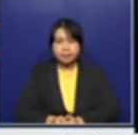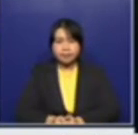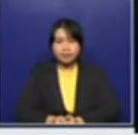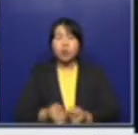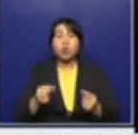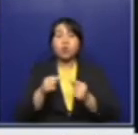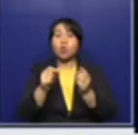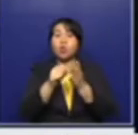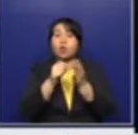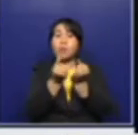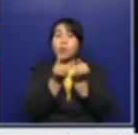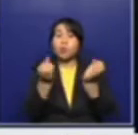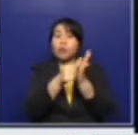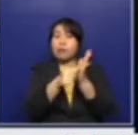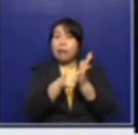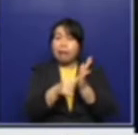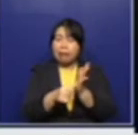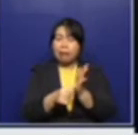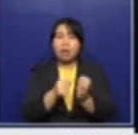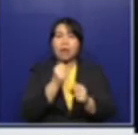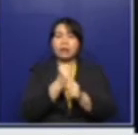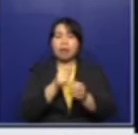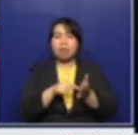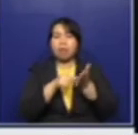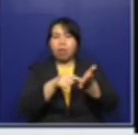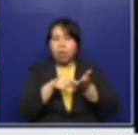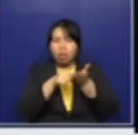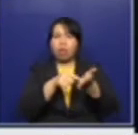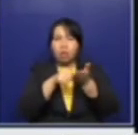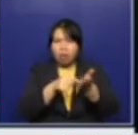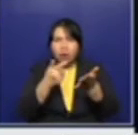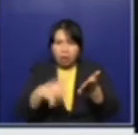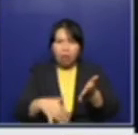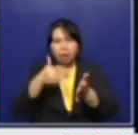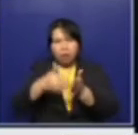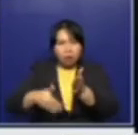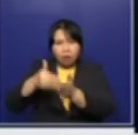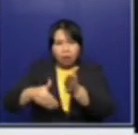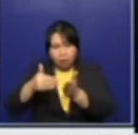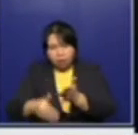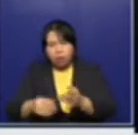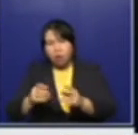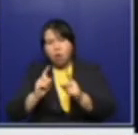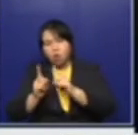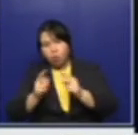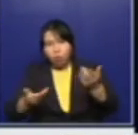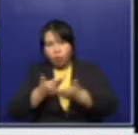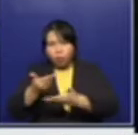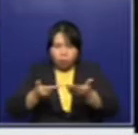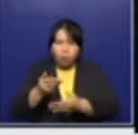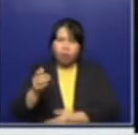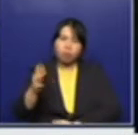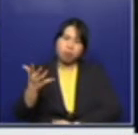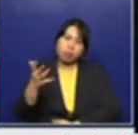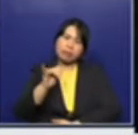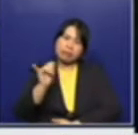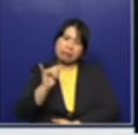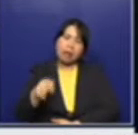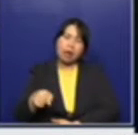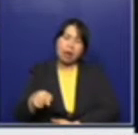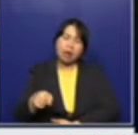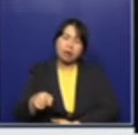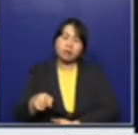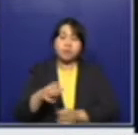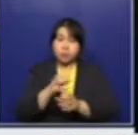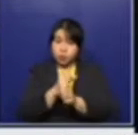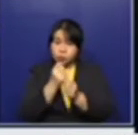การแก้รัฐธรรมนูญตั้งไปแล้วก็ยืดเยอะก็ยังไม่ได้แก้ยังมีหาข้อยุติไม่ได้เพราะฉะนั้นโดยเฉพาะอย่